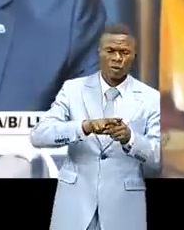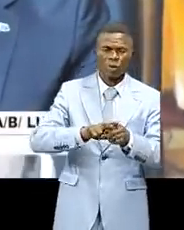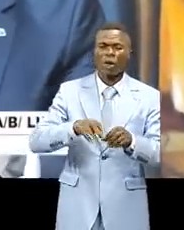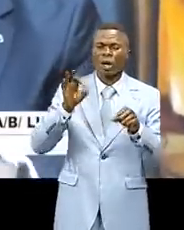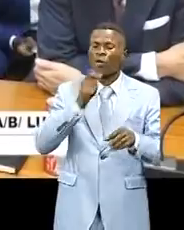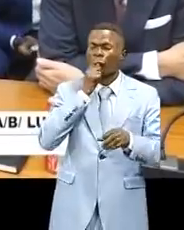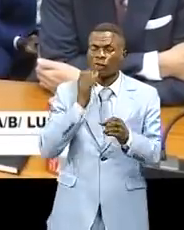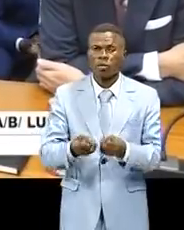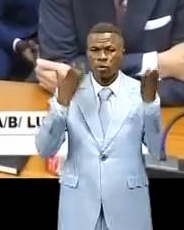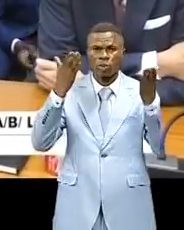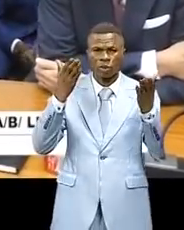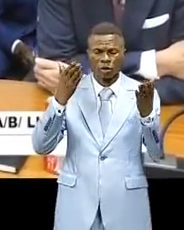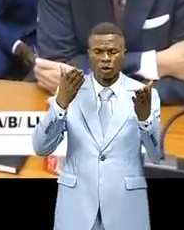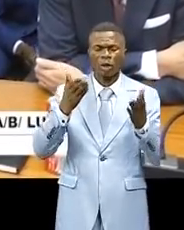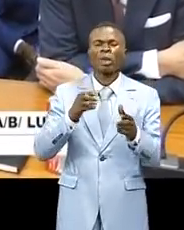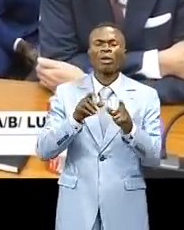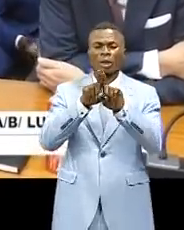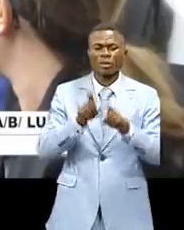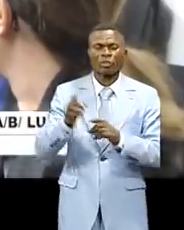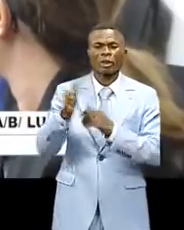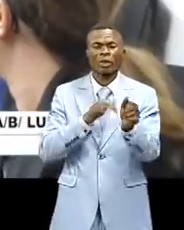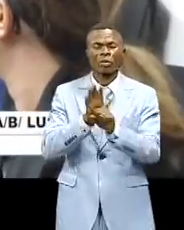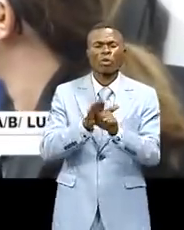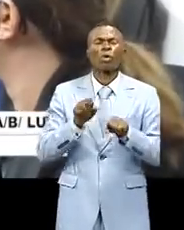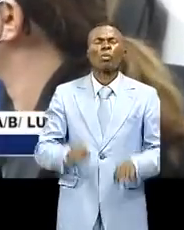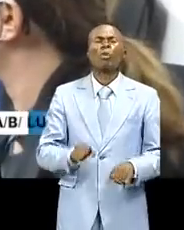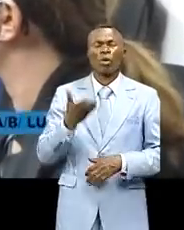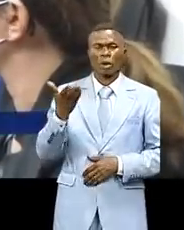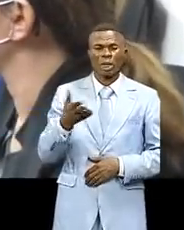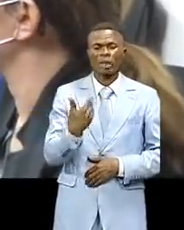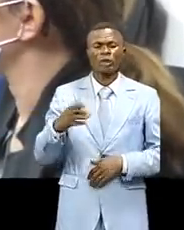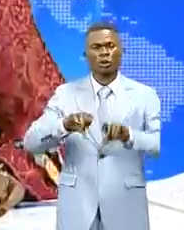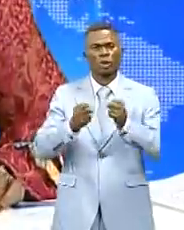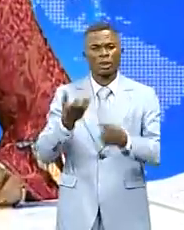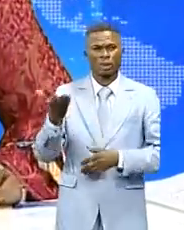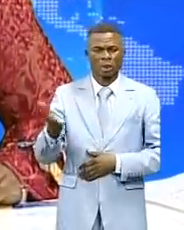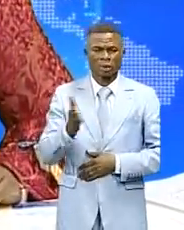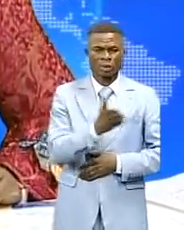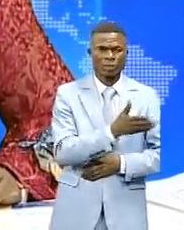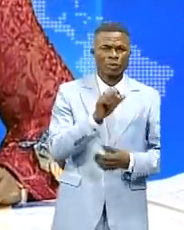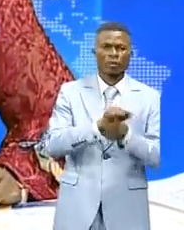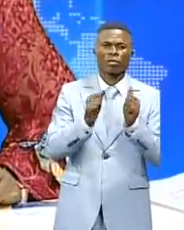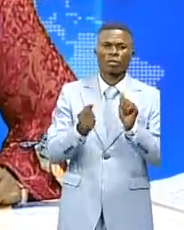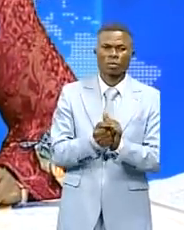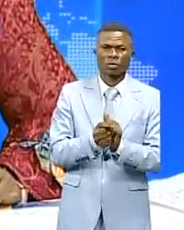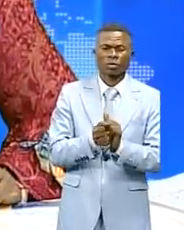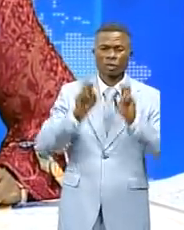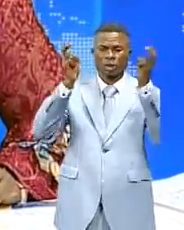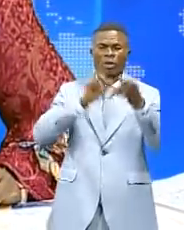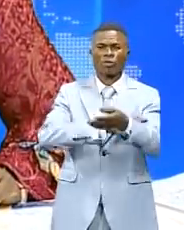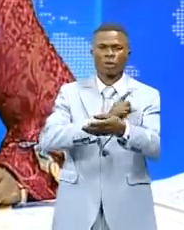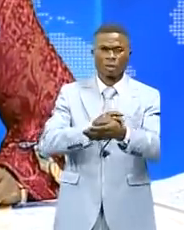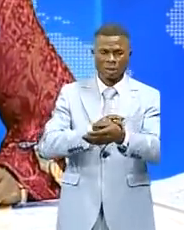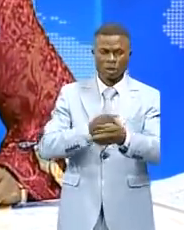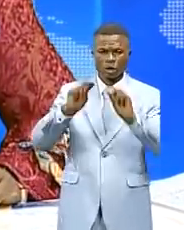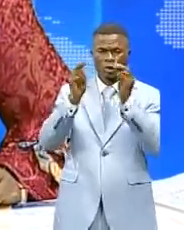du mot ni un gogo faisant des morts et des dégâts matériels importants la situation dans la ville de goma le caucus